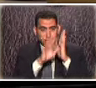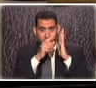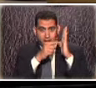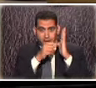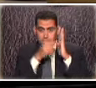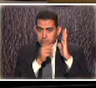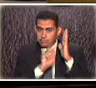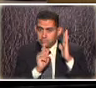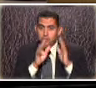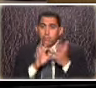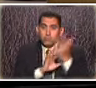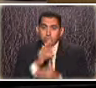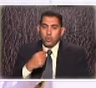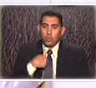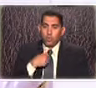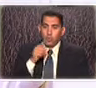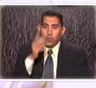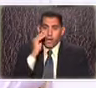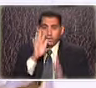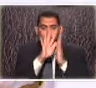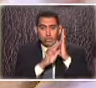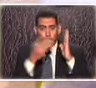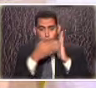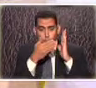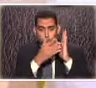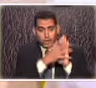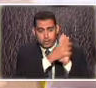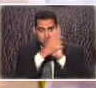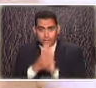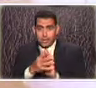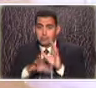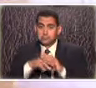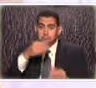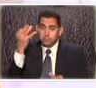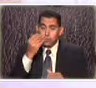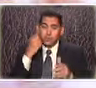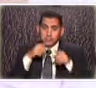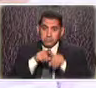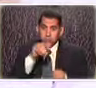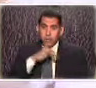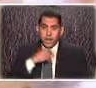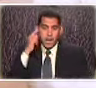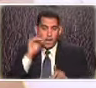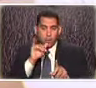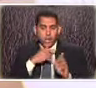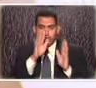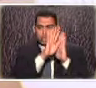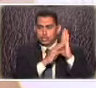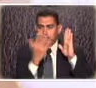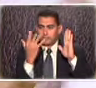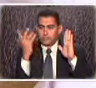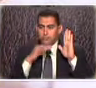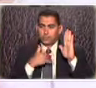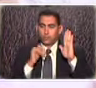الشريعه المشكله فينا امامك منهج راقي انت لم تطور الياته المعاصره انت لم تكن جادا في محاوله